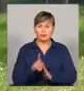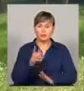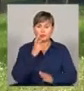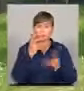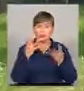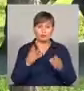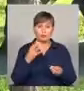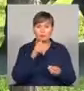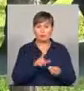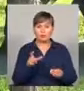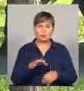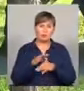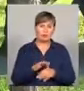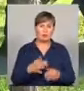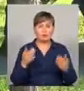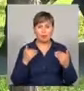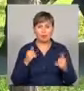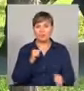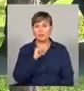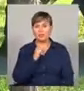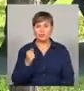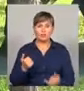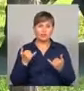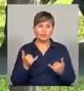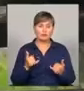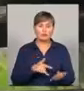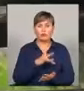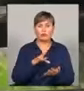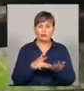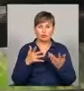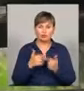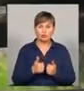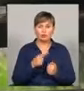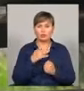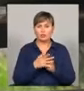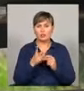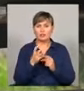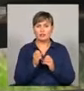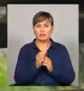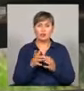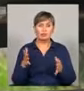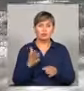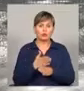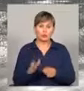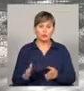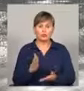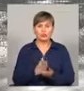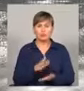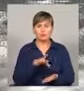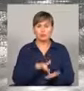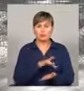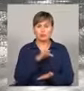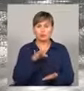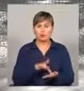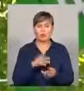больше алматинцев проводят свой досуг в парках и скверах. На сегодня в городе их насчитывается 211. Большая часть расположена в центре